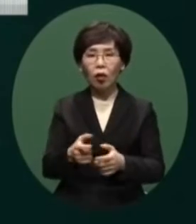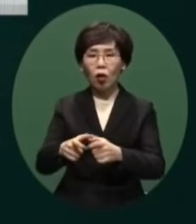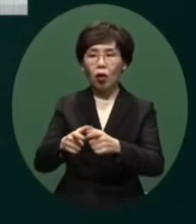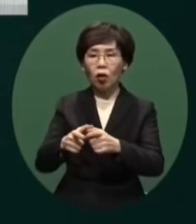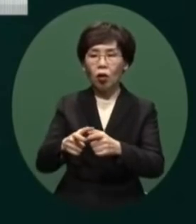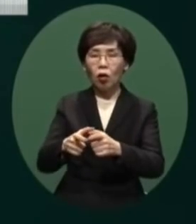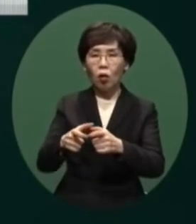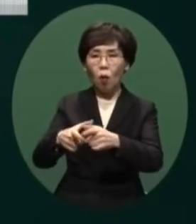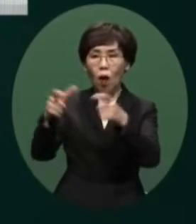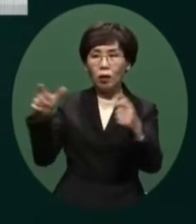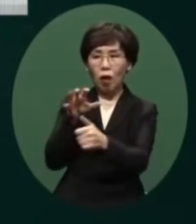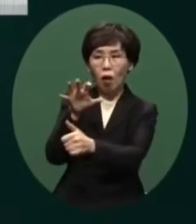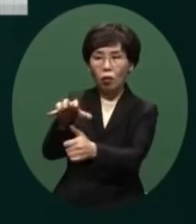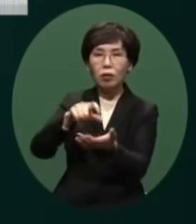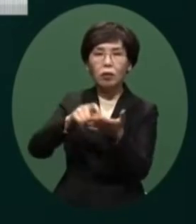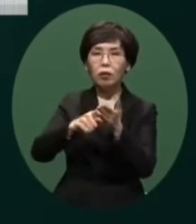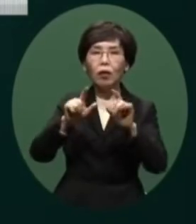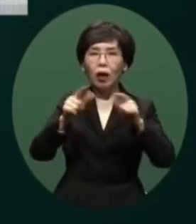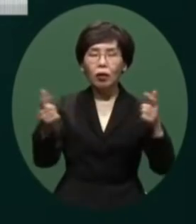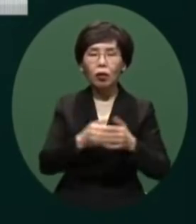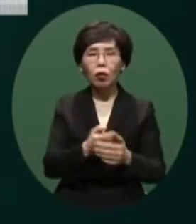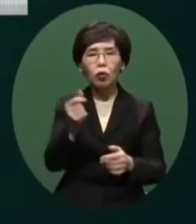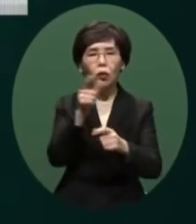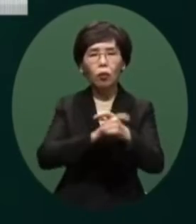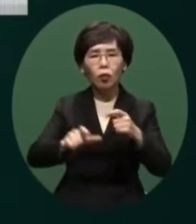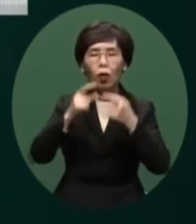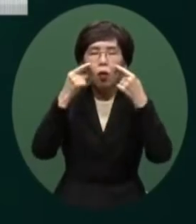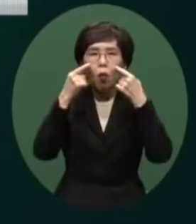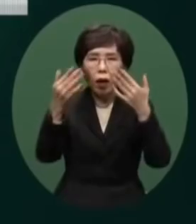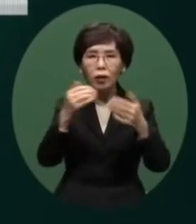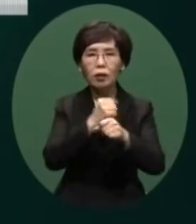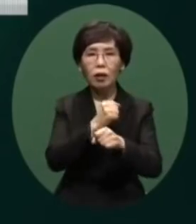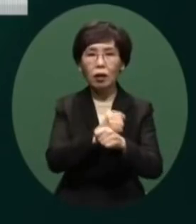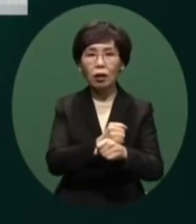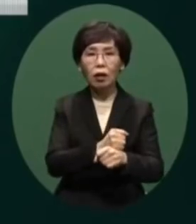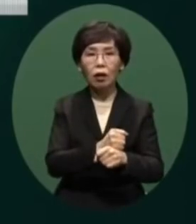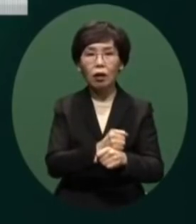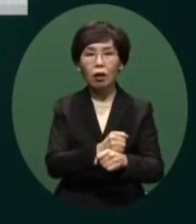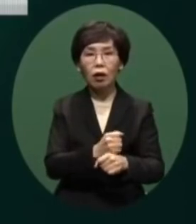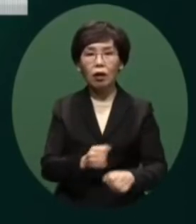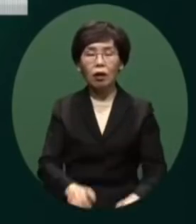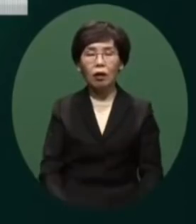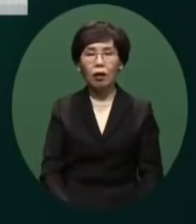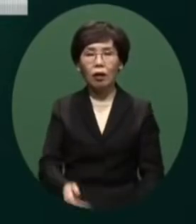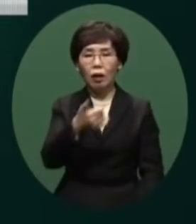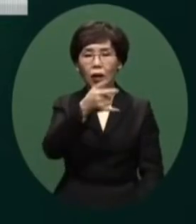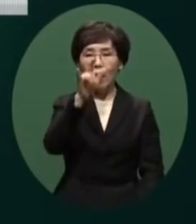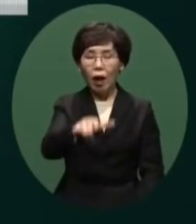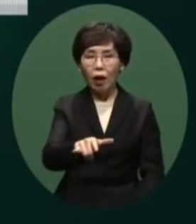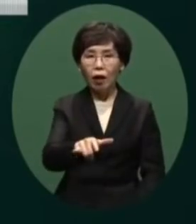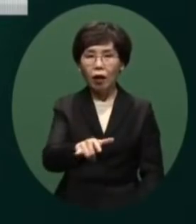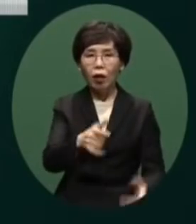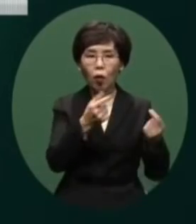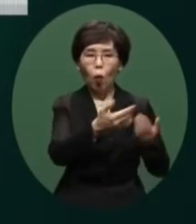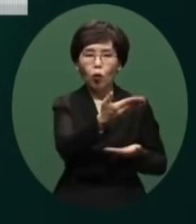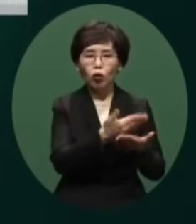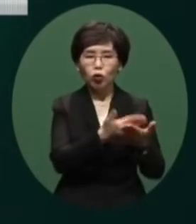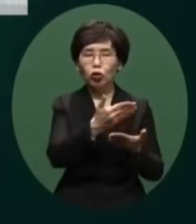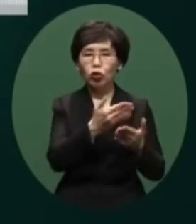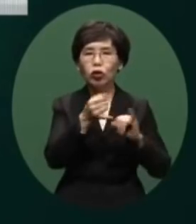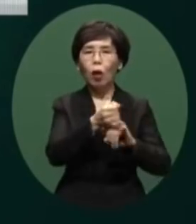억제 정도가 아니라 좀 더 확실하게 우리 그 핵 공유 협정이 필요하다.